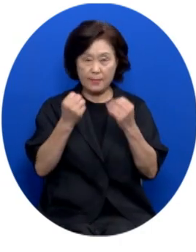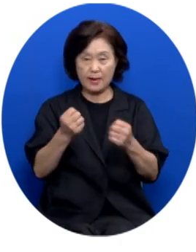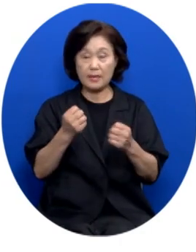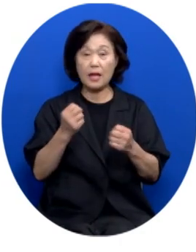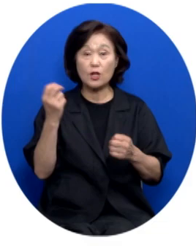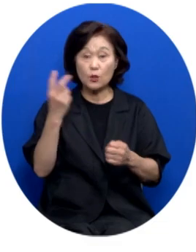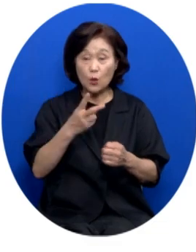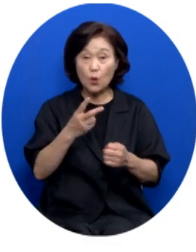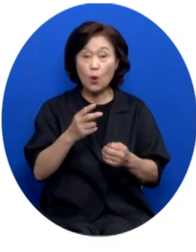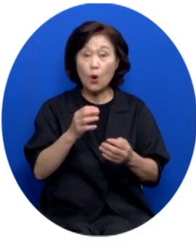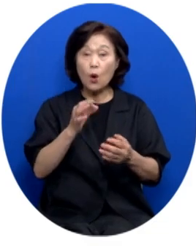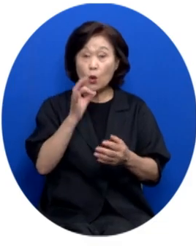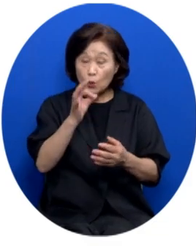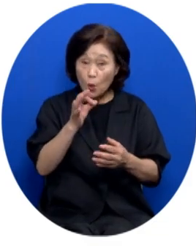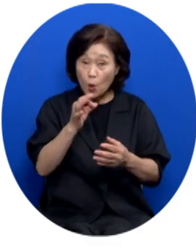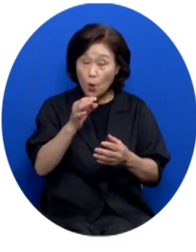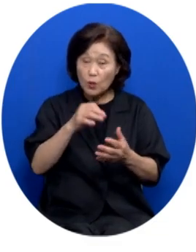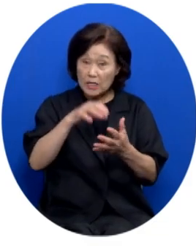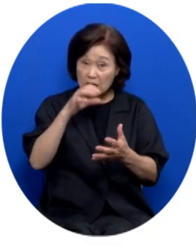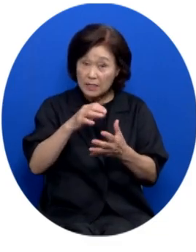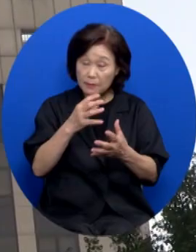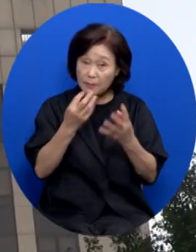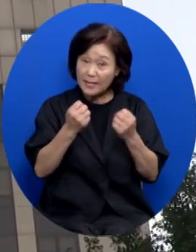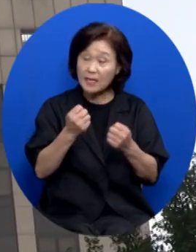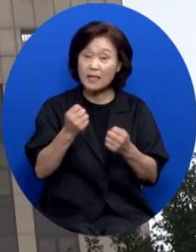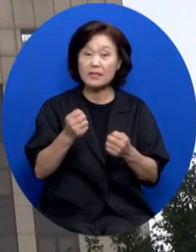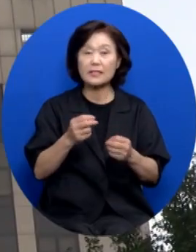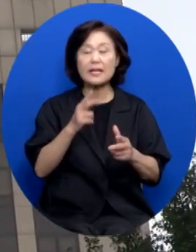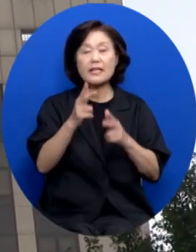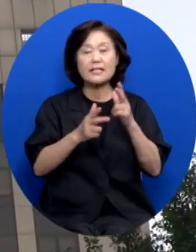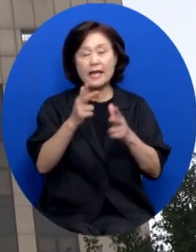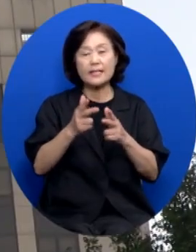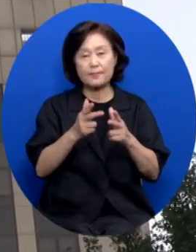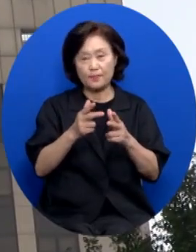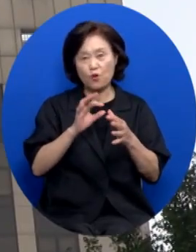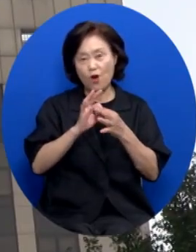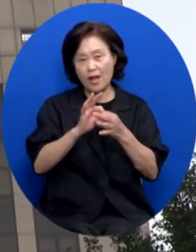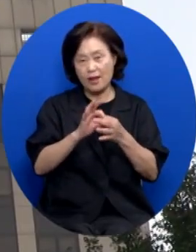차지했으며 보상금 지급액이 가장 큰 분야는 산업으로 나타났습니다.